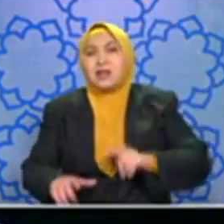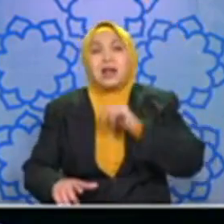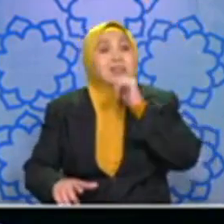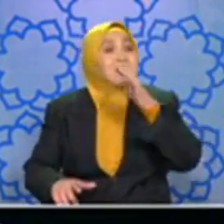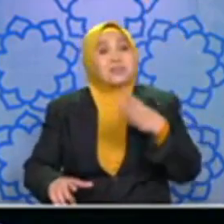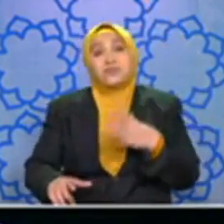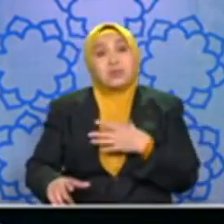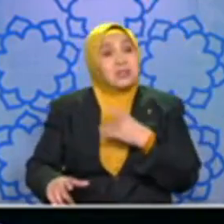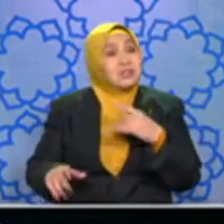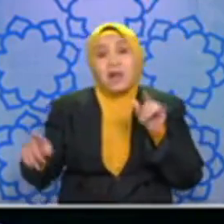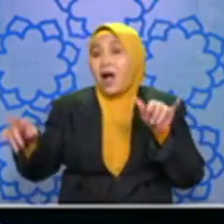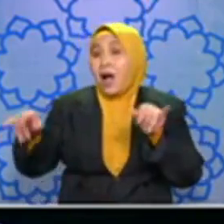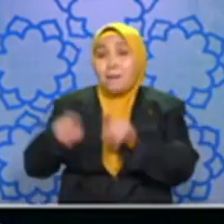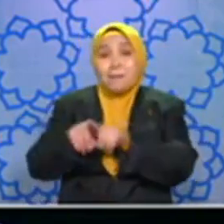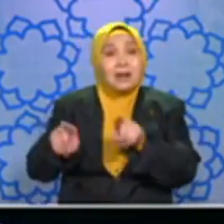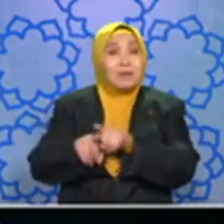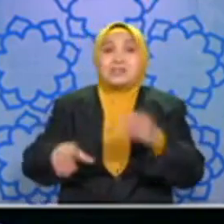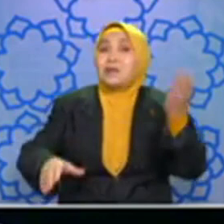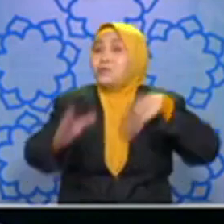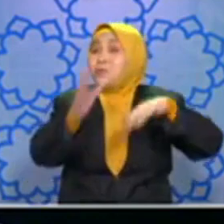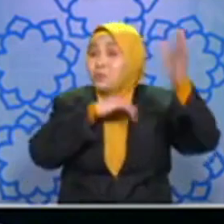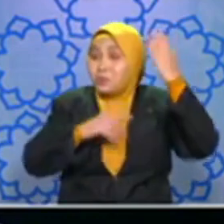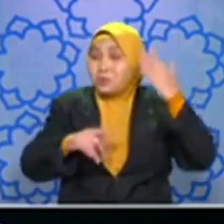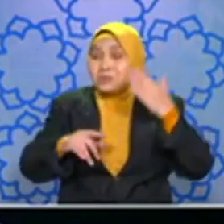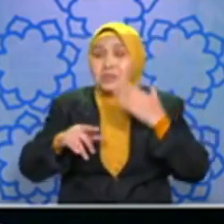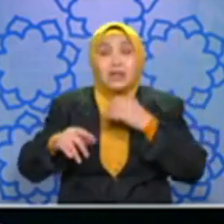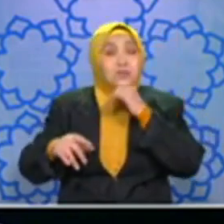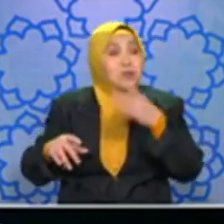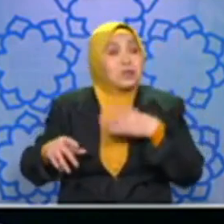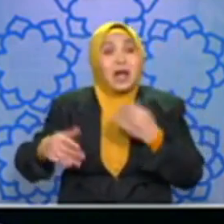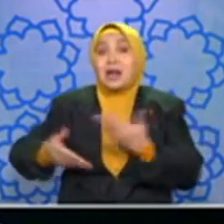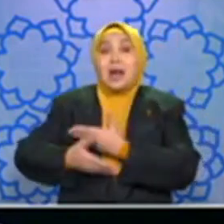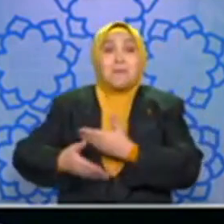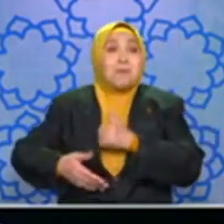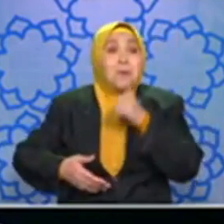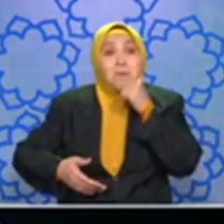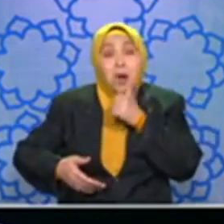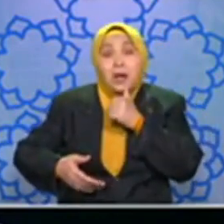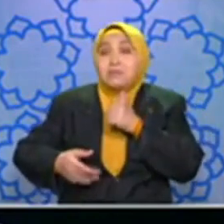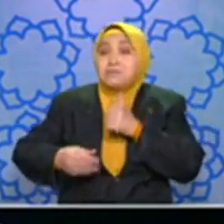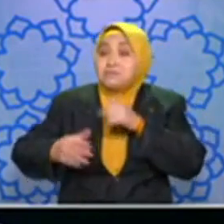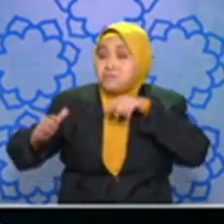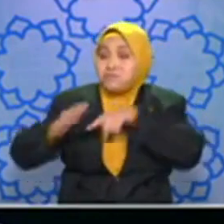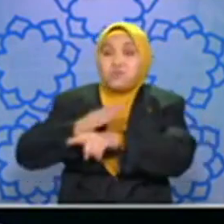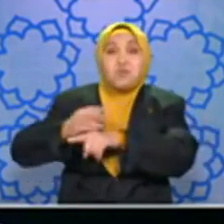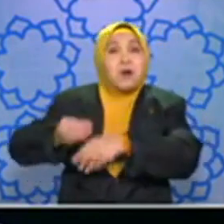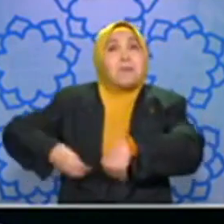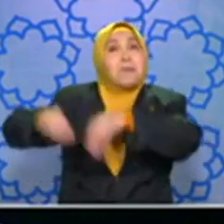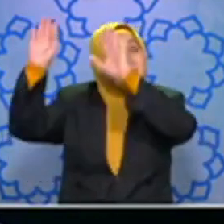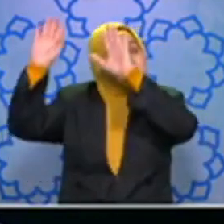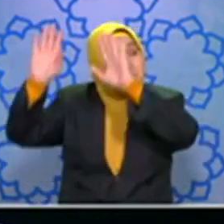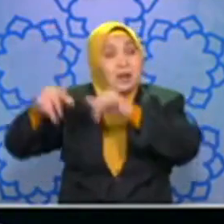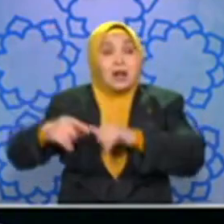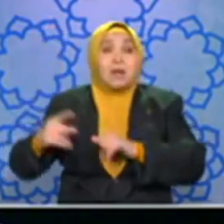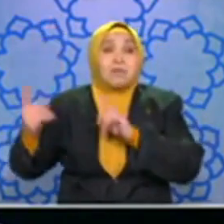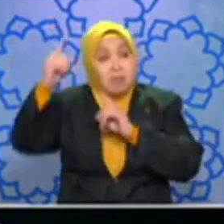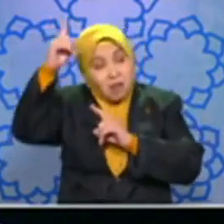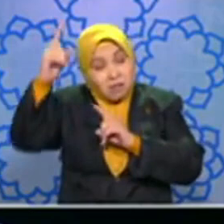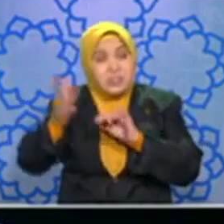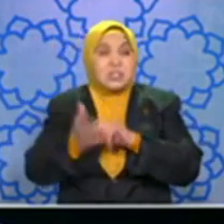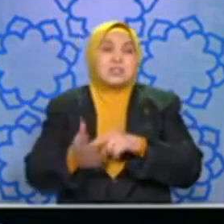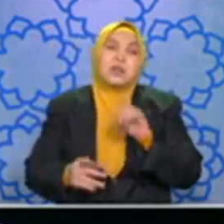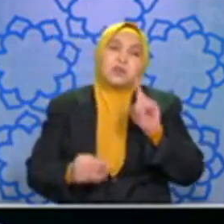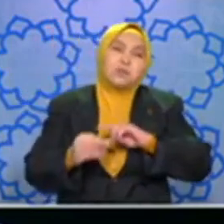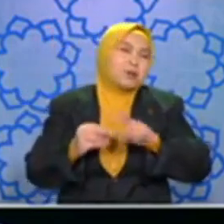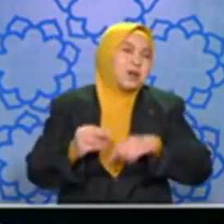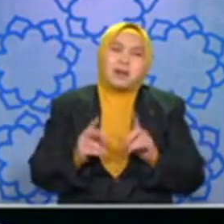anak perempuan, walaupun itu adalah kefahaman yang salah, ya, untuk Tuhan. Dan Allah menyatakan ini adalah qaulan azima, ini adalah satu perkara